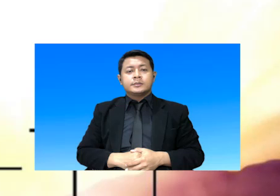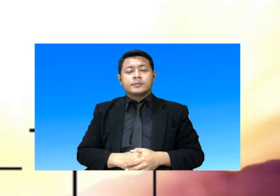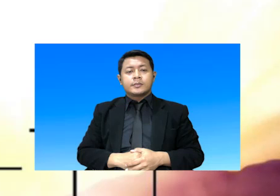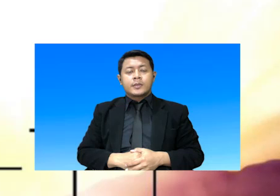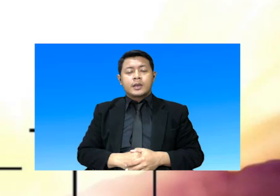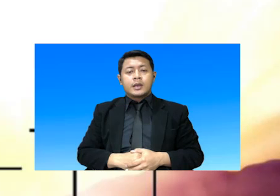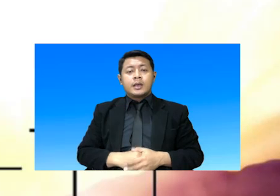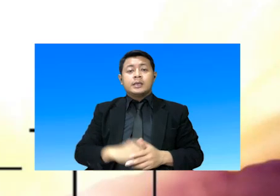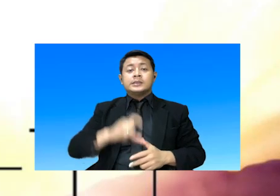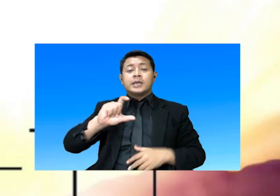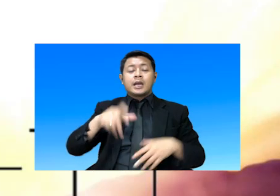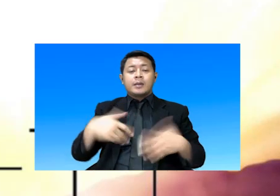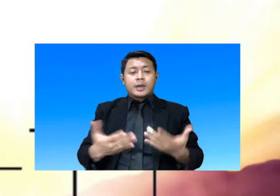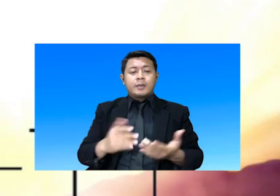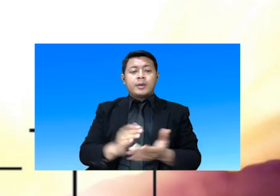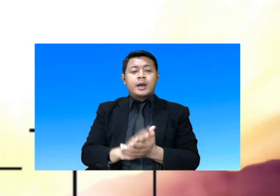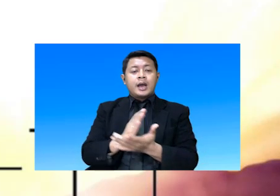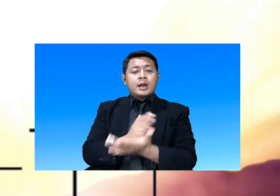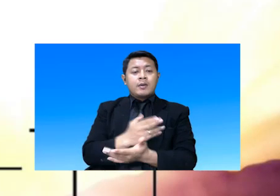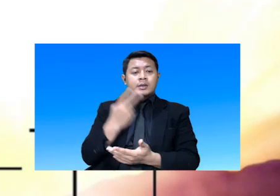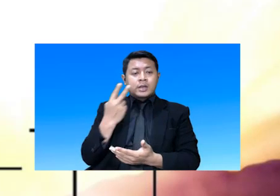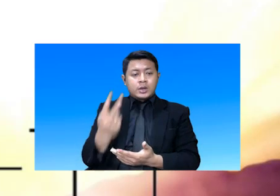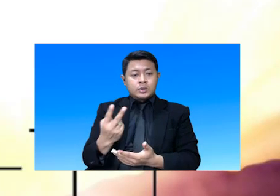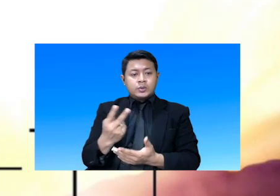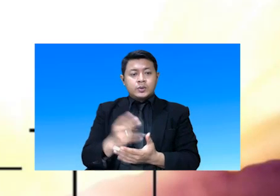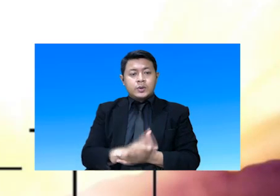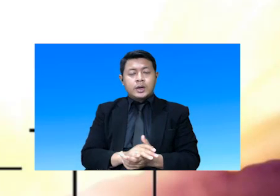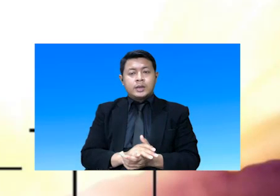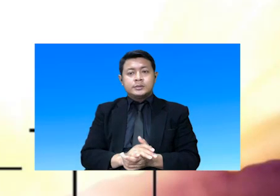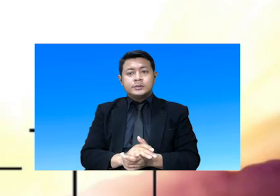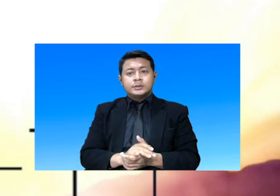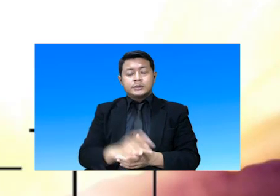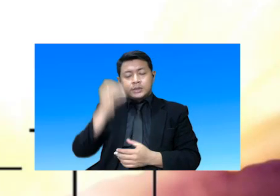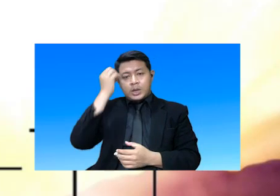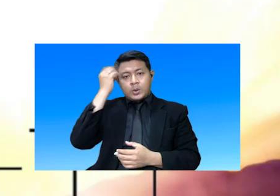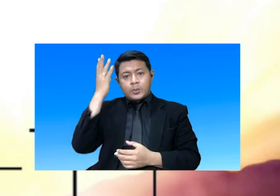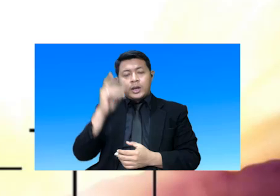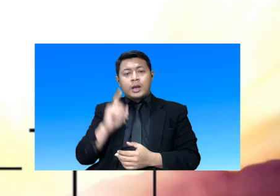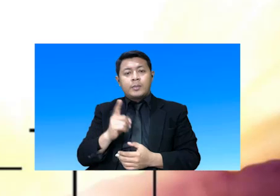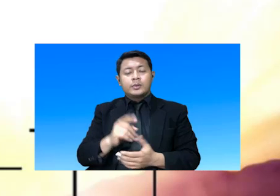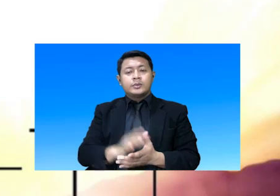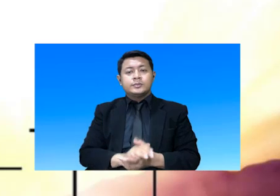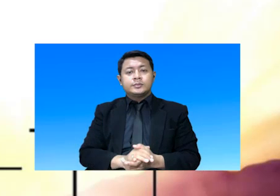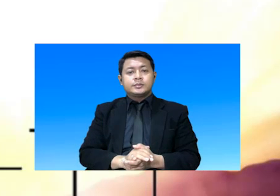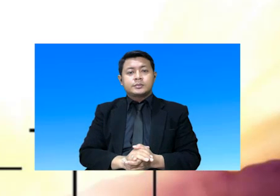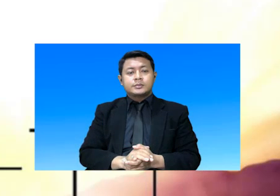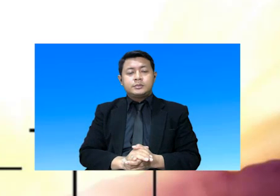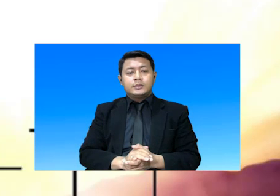Pertanyaannya, caranya bagaimana? Ada warisan kedua yang seringkali kita